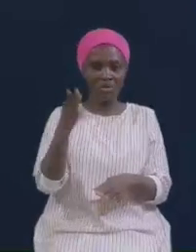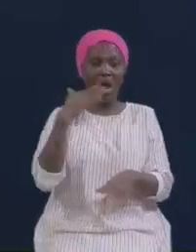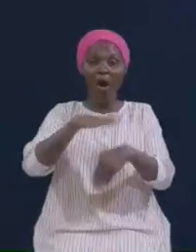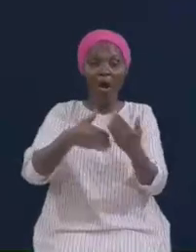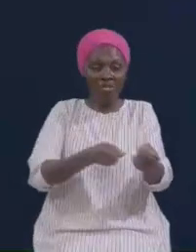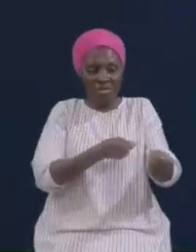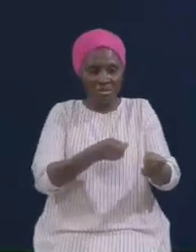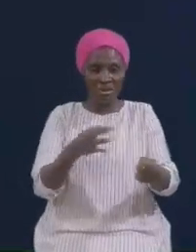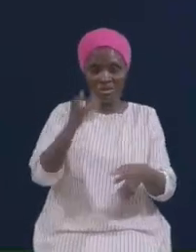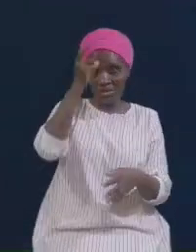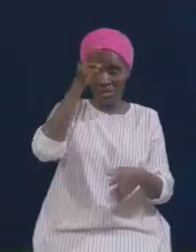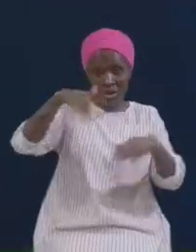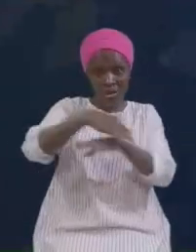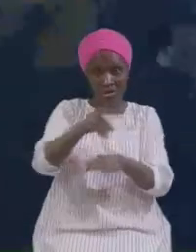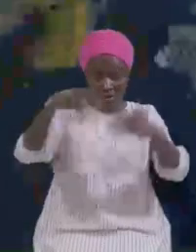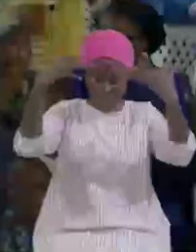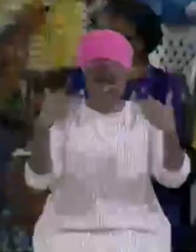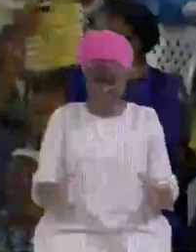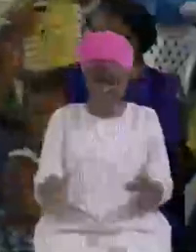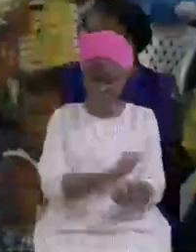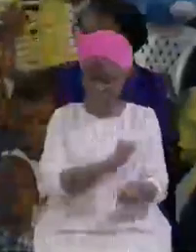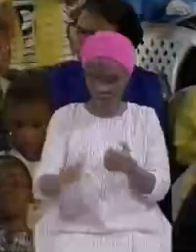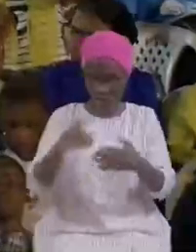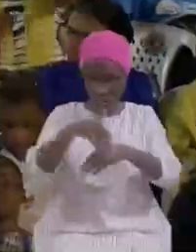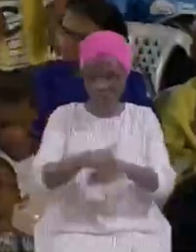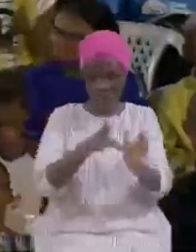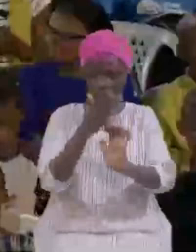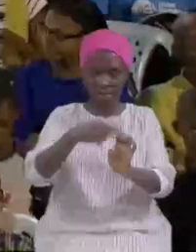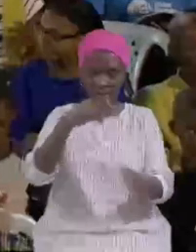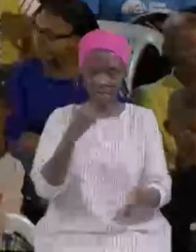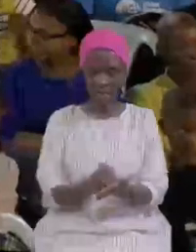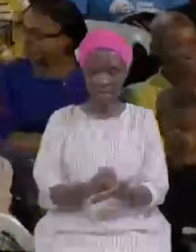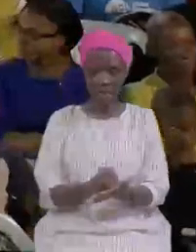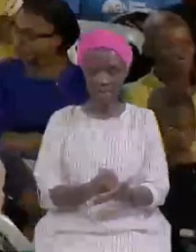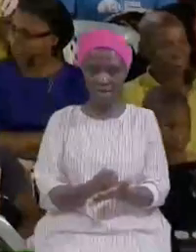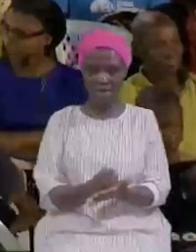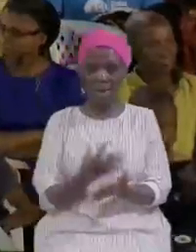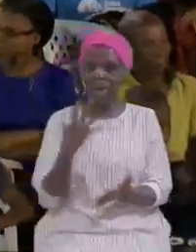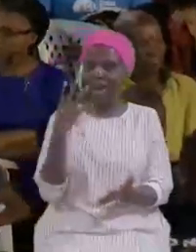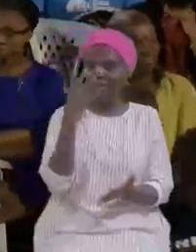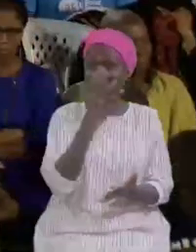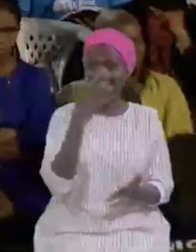tout cela est achevé ce soir au nom de Jésus.